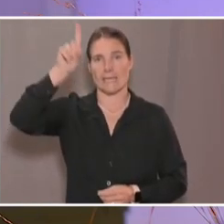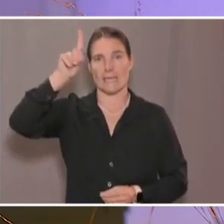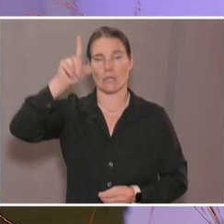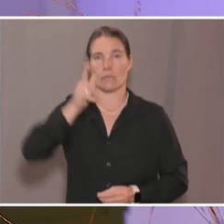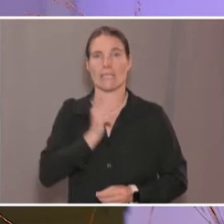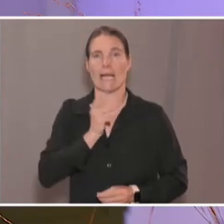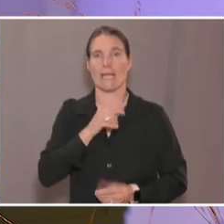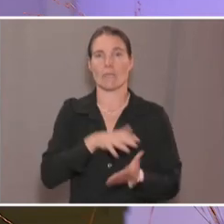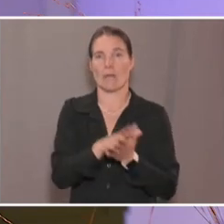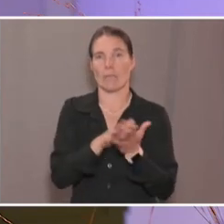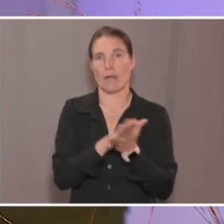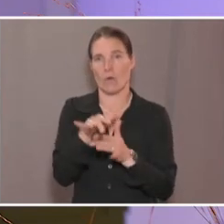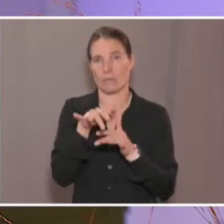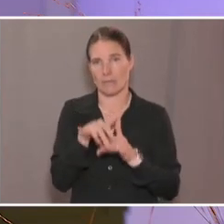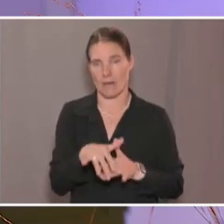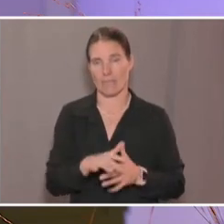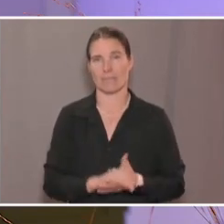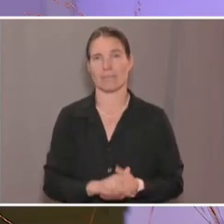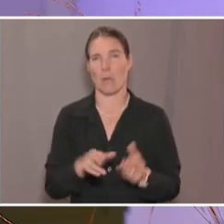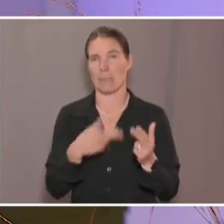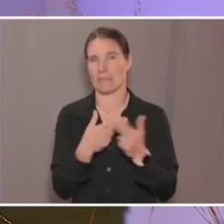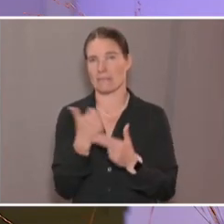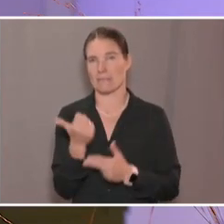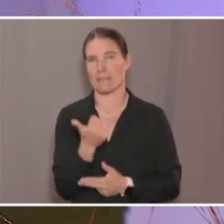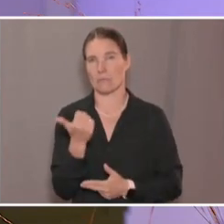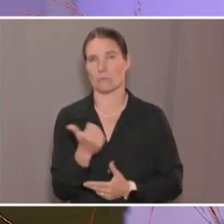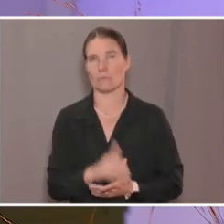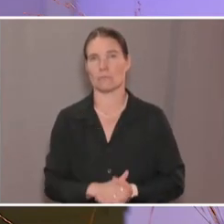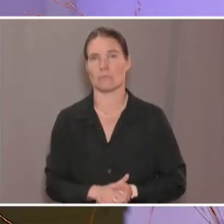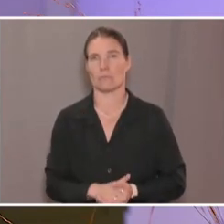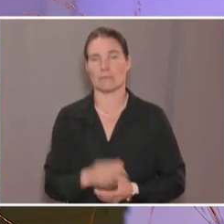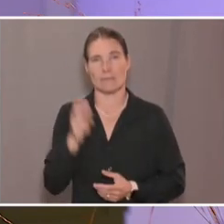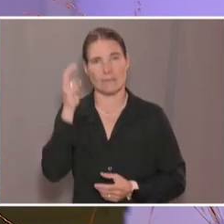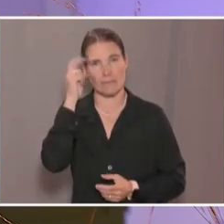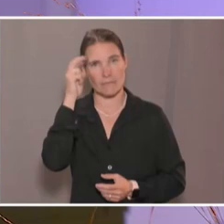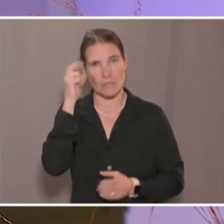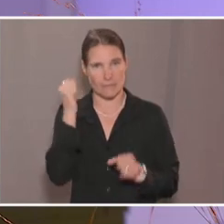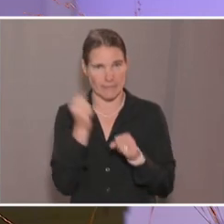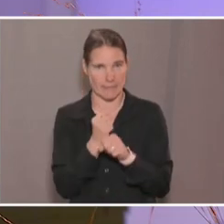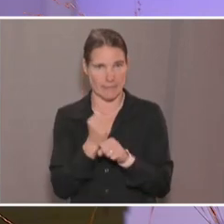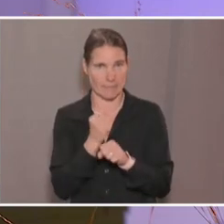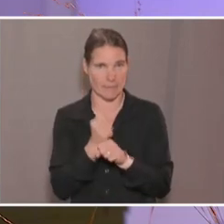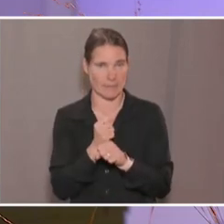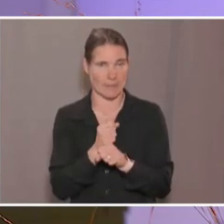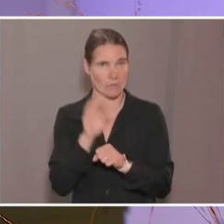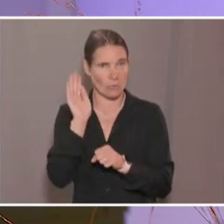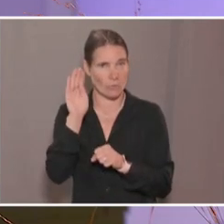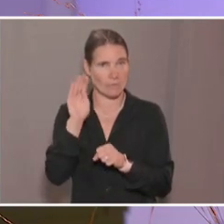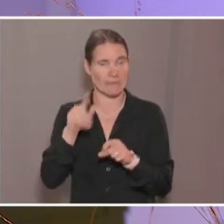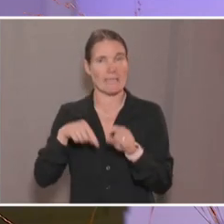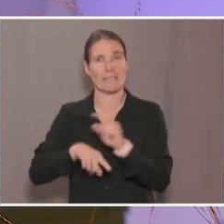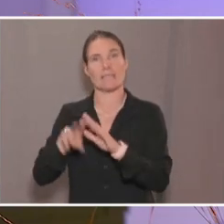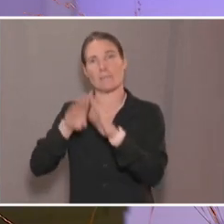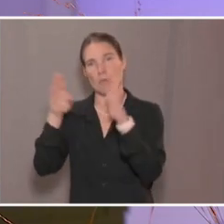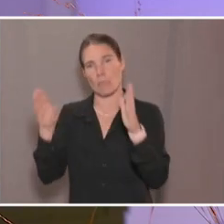Eigenverbrauch des Instituts. Und da passt es gut, dass auch bei der wissenschaftlichen Arbeit, die zukünftig in diesem Gebäude stattfinden